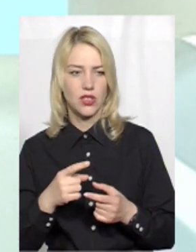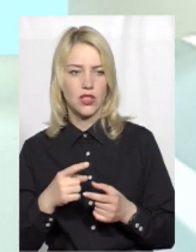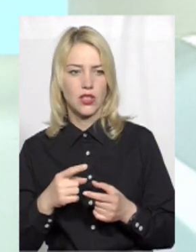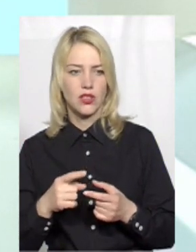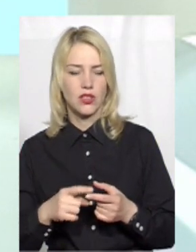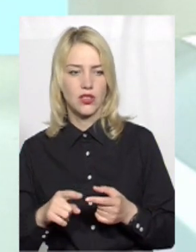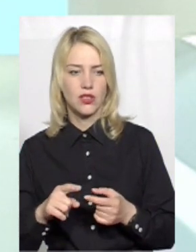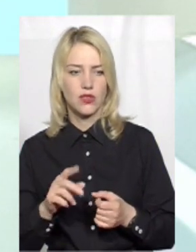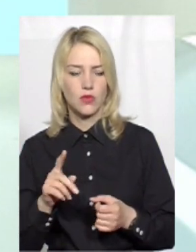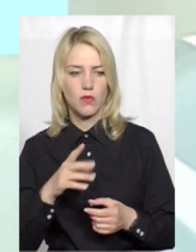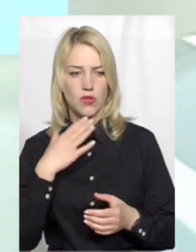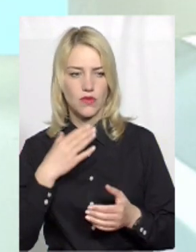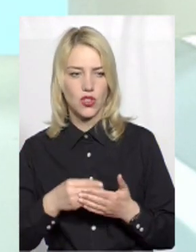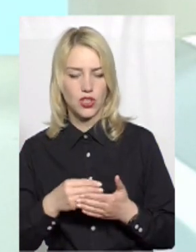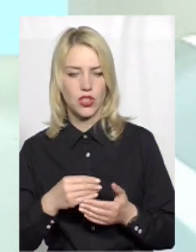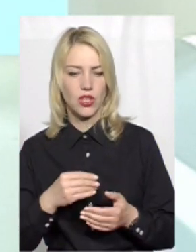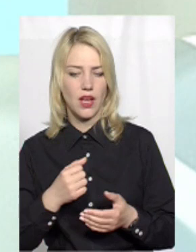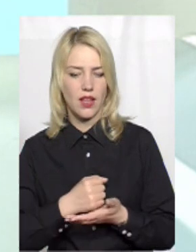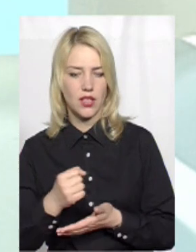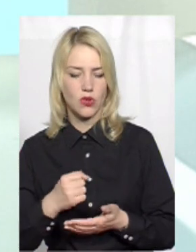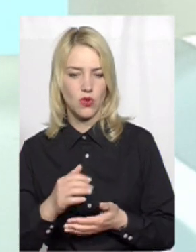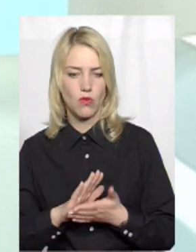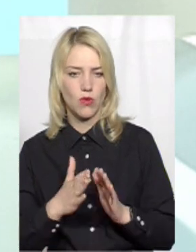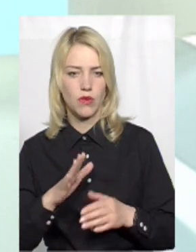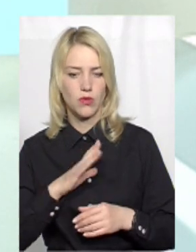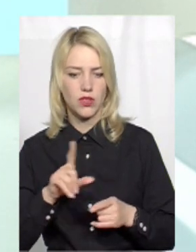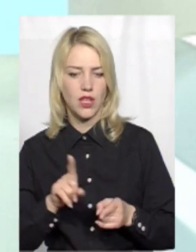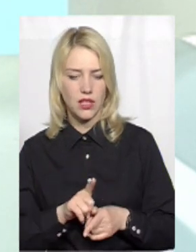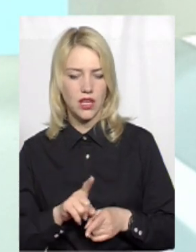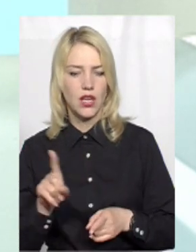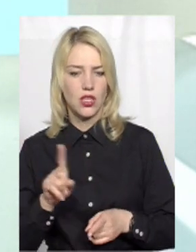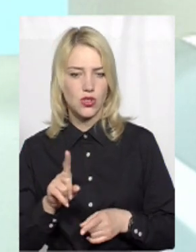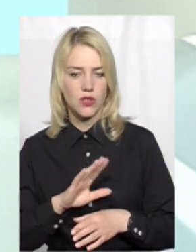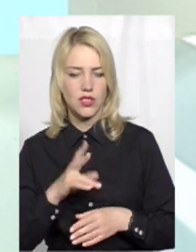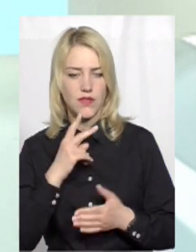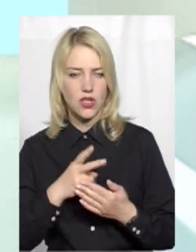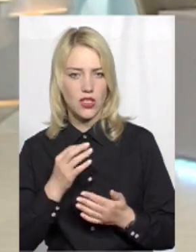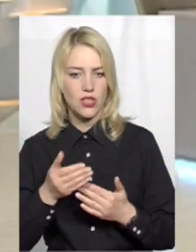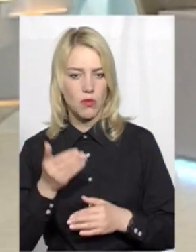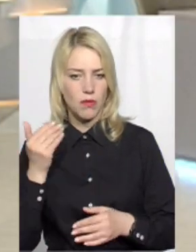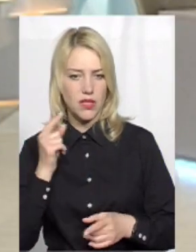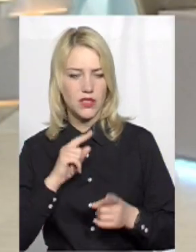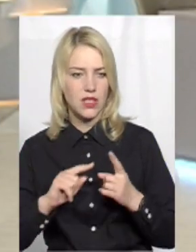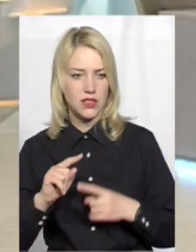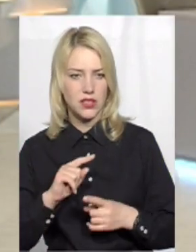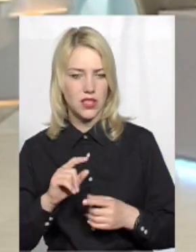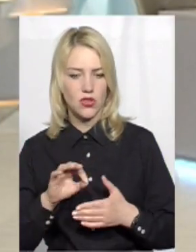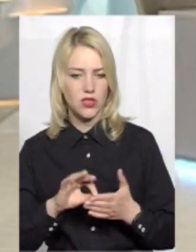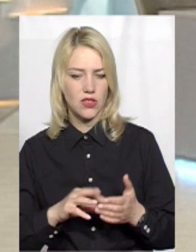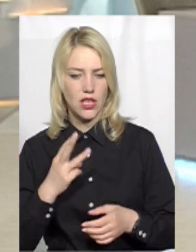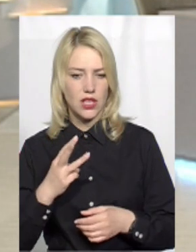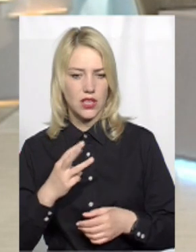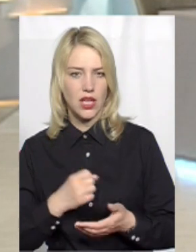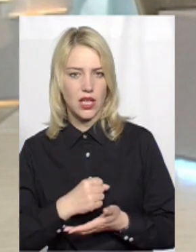свої кандидатури, тому що умови були такі, що незважаючи на те, що на попередньому засіданні одразу